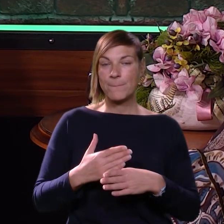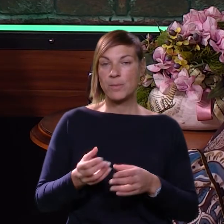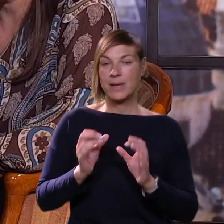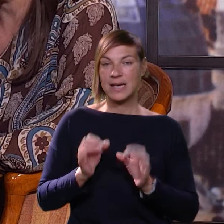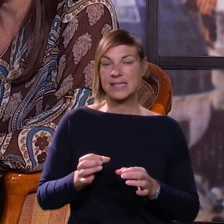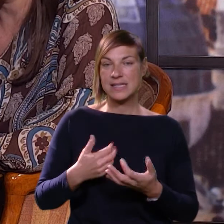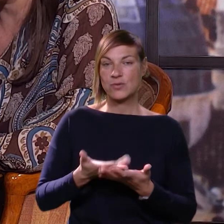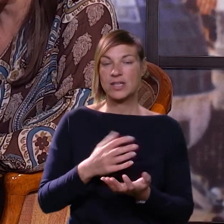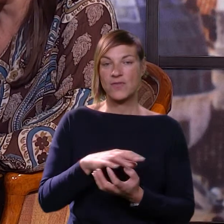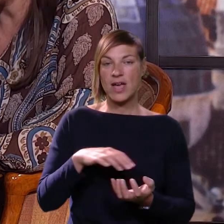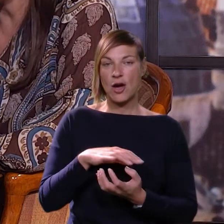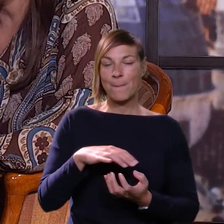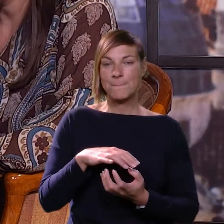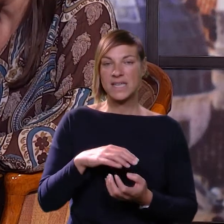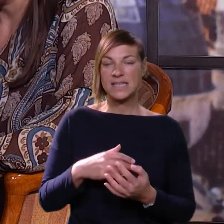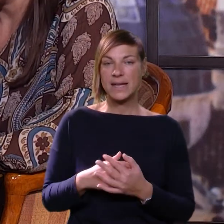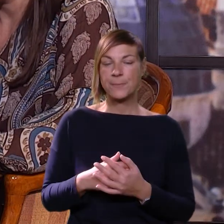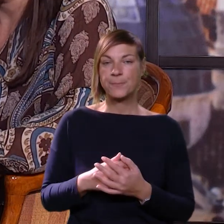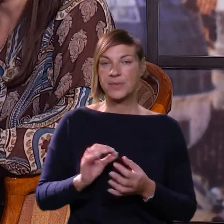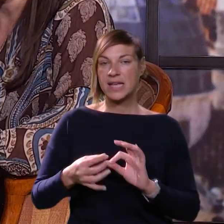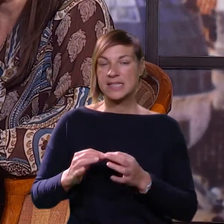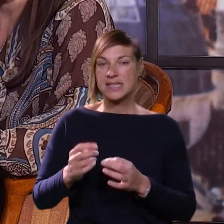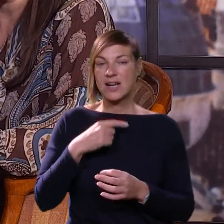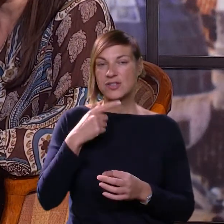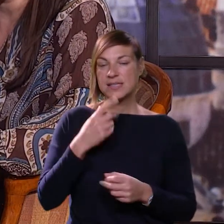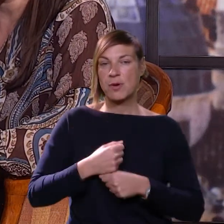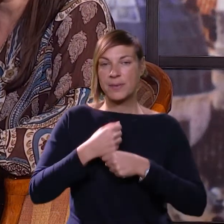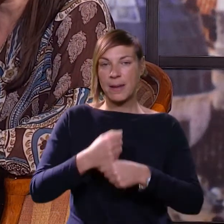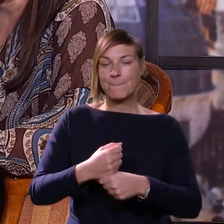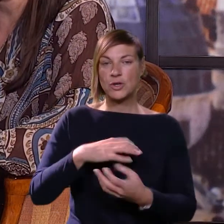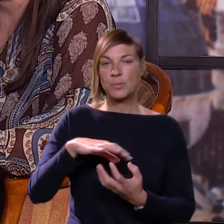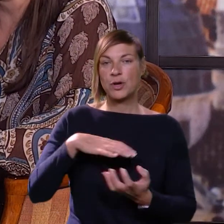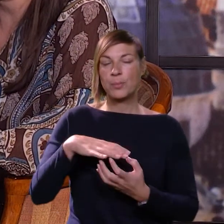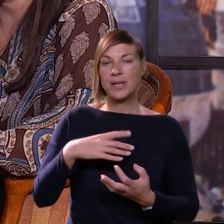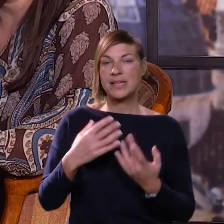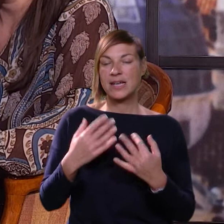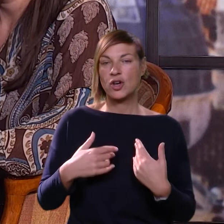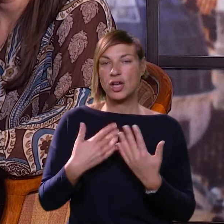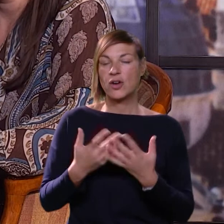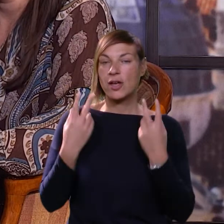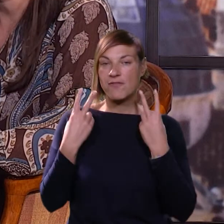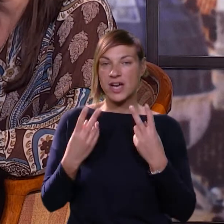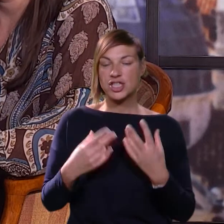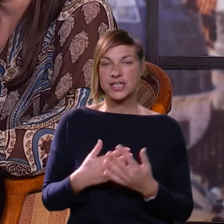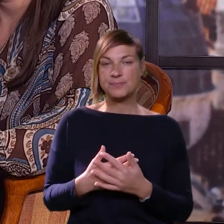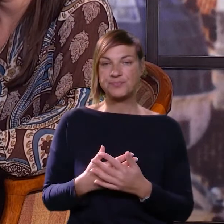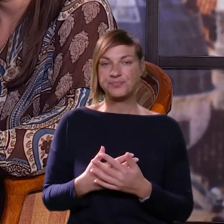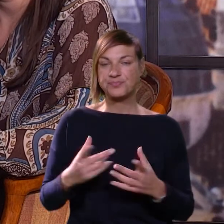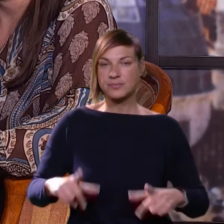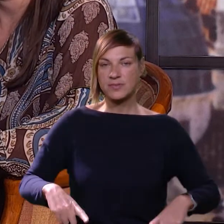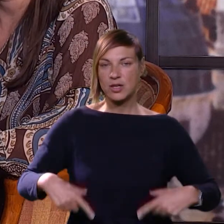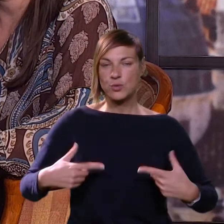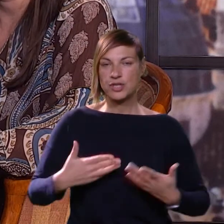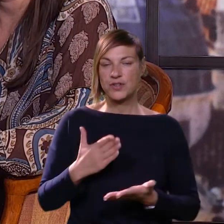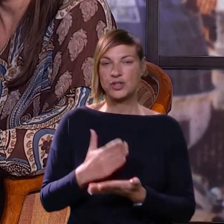pomogla, sigurno sam, tvoja obitelj i stalno se spominje ta potpora obitelji, koliko je bitna